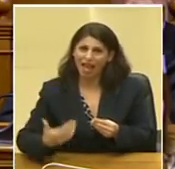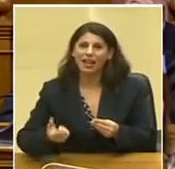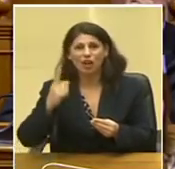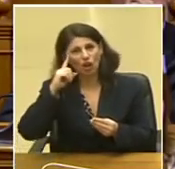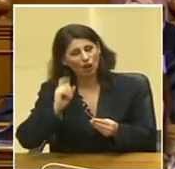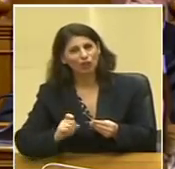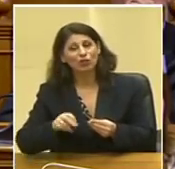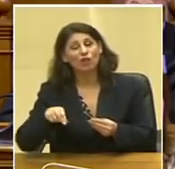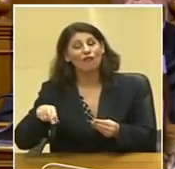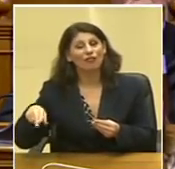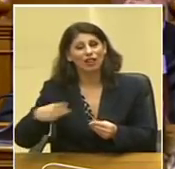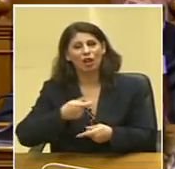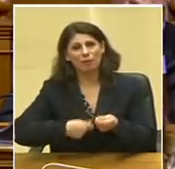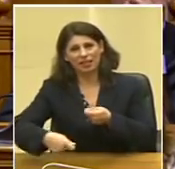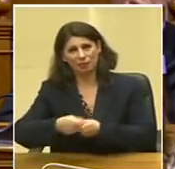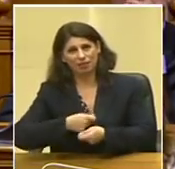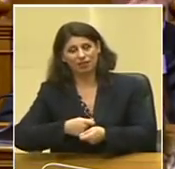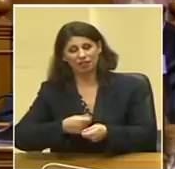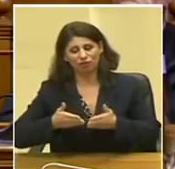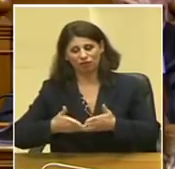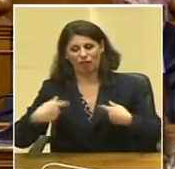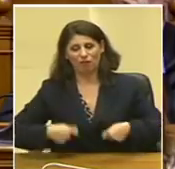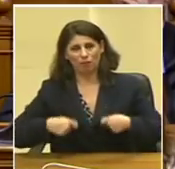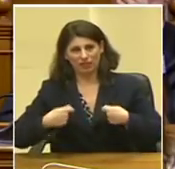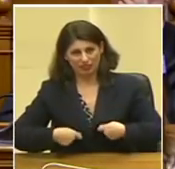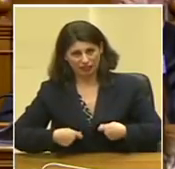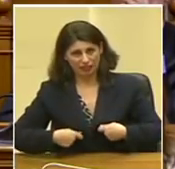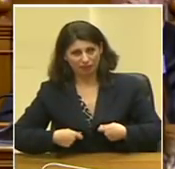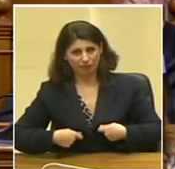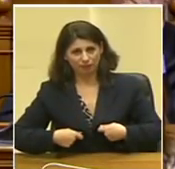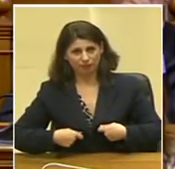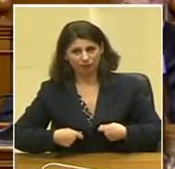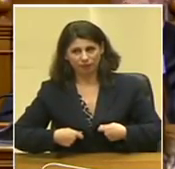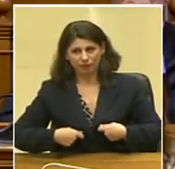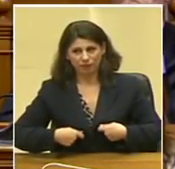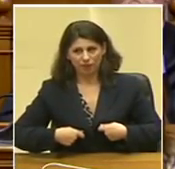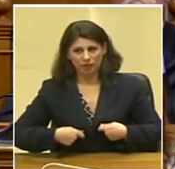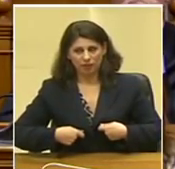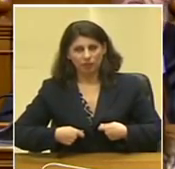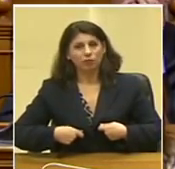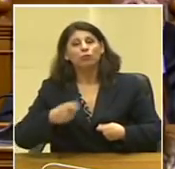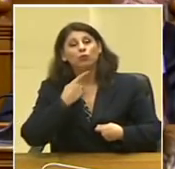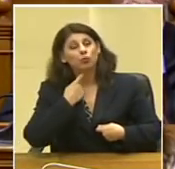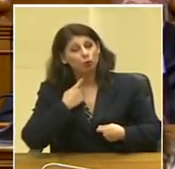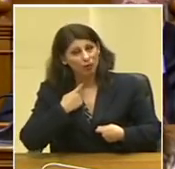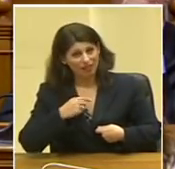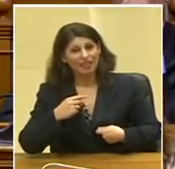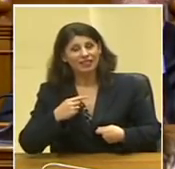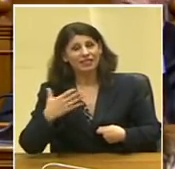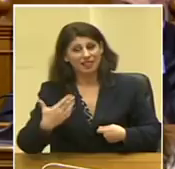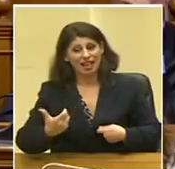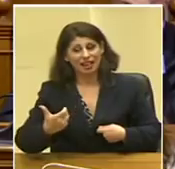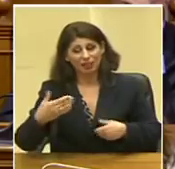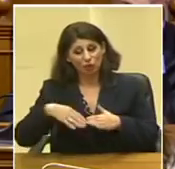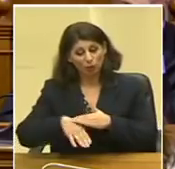γνωστός φίλος σας, επιχειρηματίας, εφοπλιστής, που αρέσκεται να θέλει να έχει και τον Πειραιά υπό